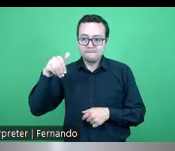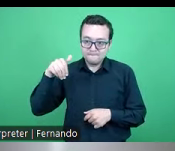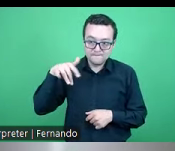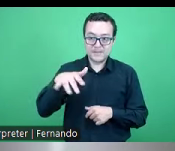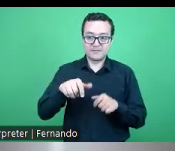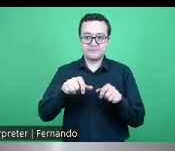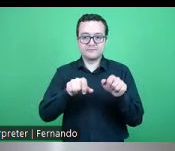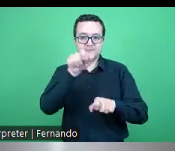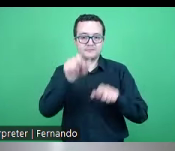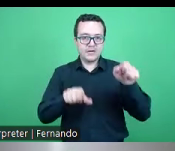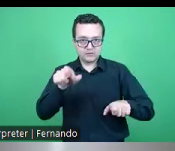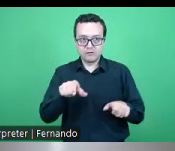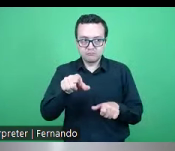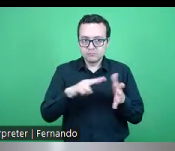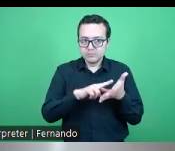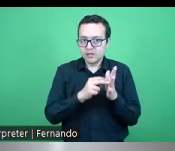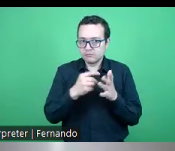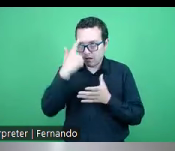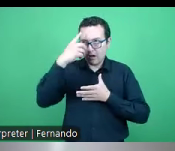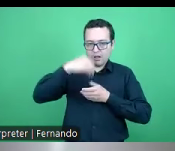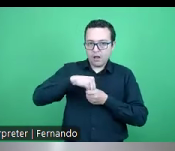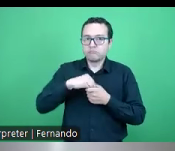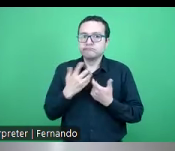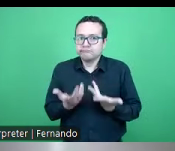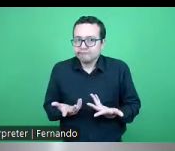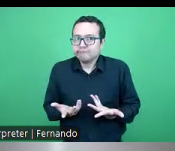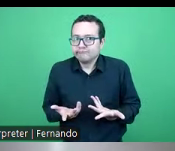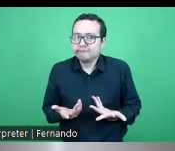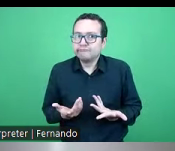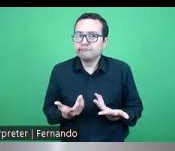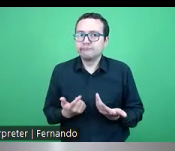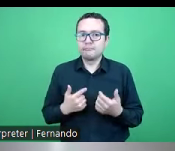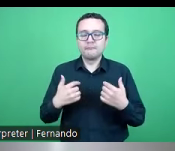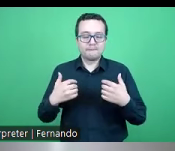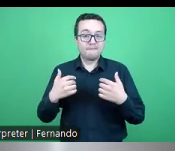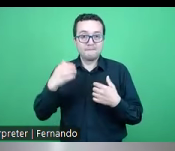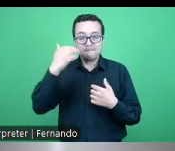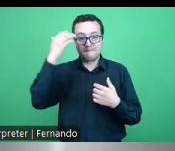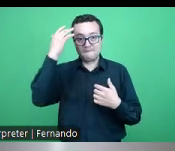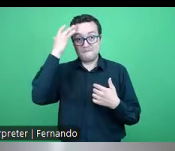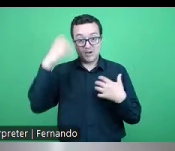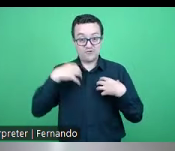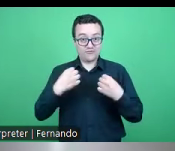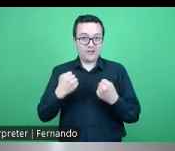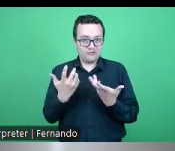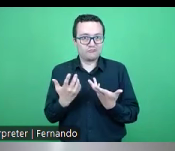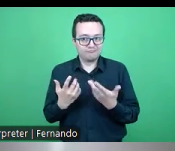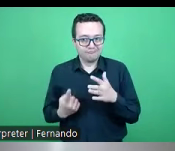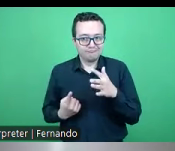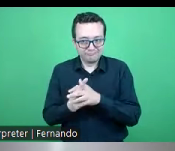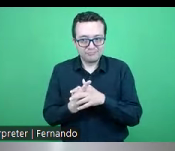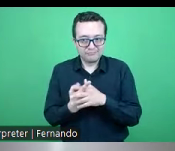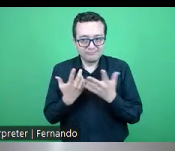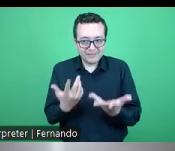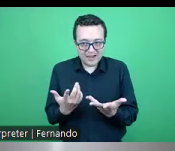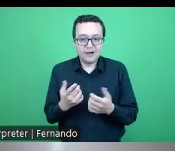mengalami gangguan it means that jiwa, dan there are many people jika suffer karena from this riset ini health mengatakan issues, bahwa mental health issues, because the research sekitar says satu that.